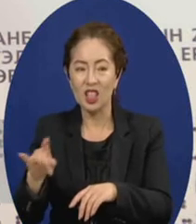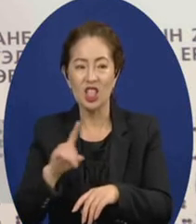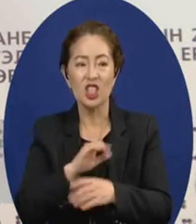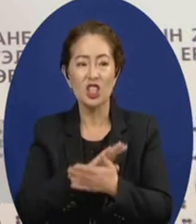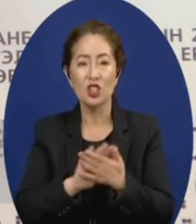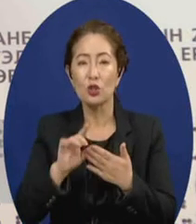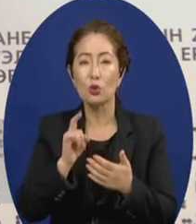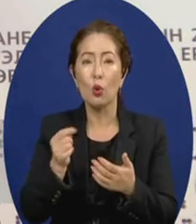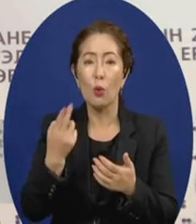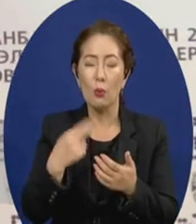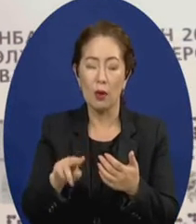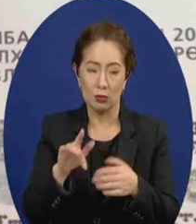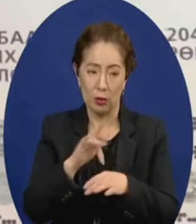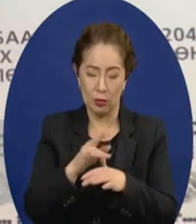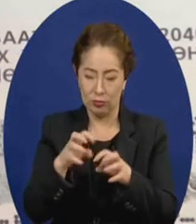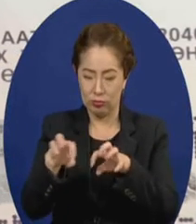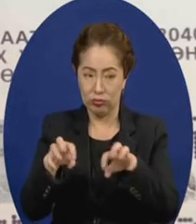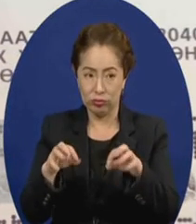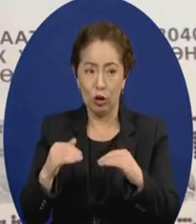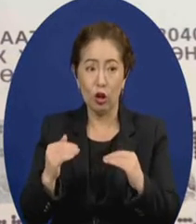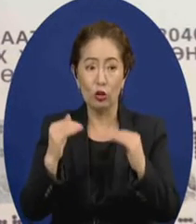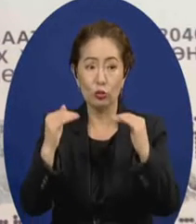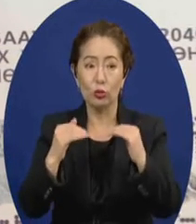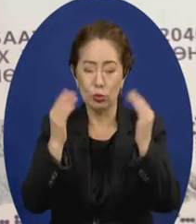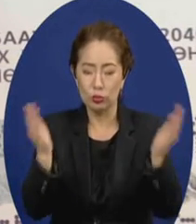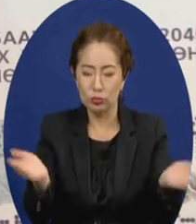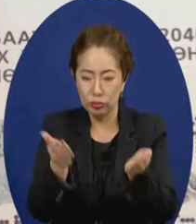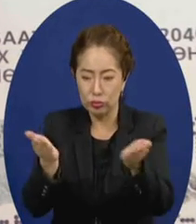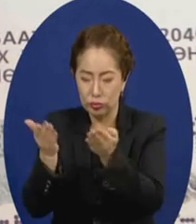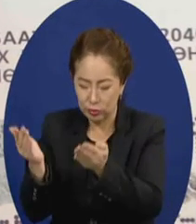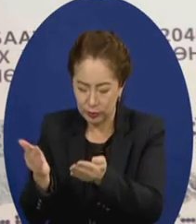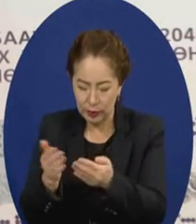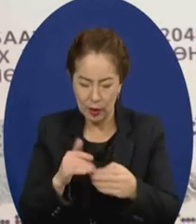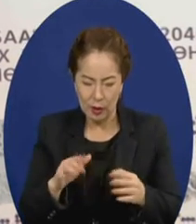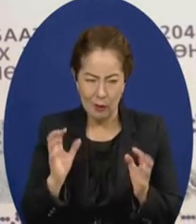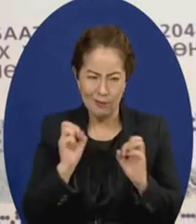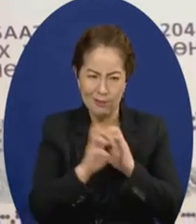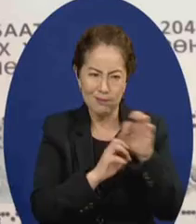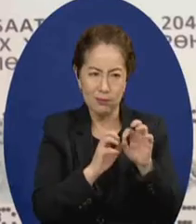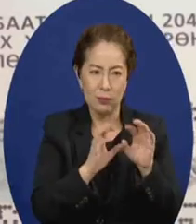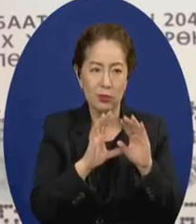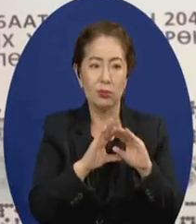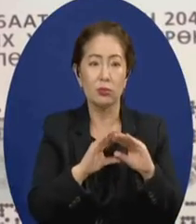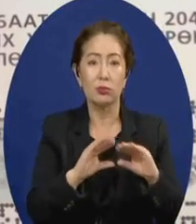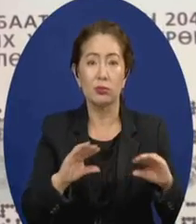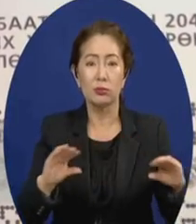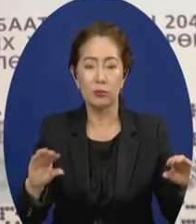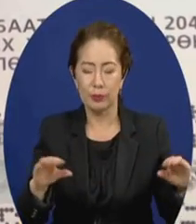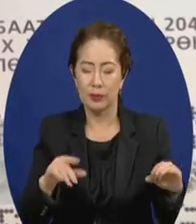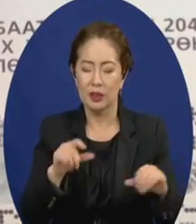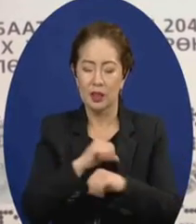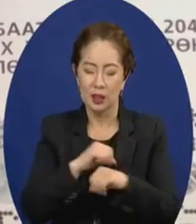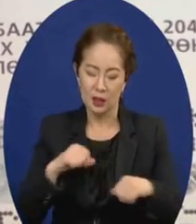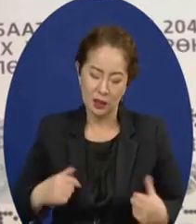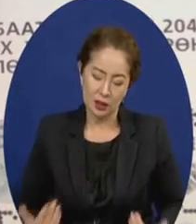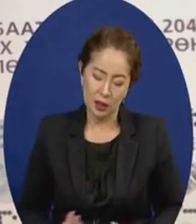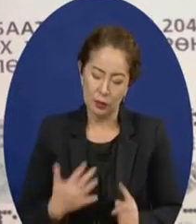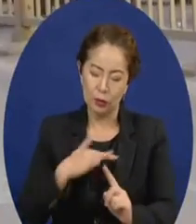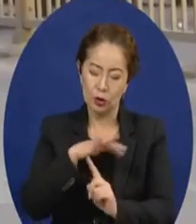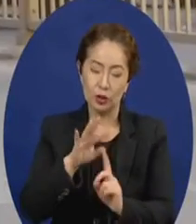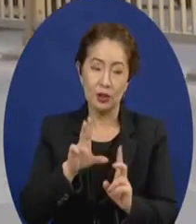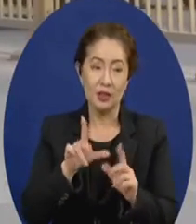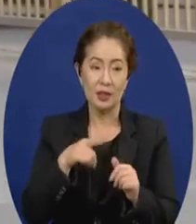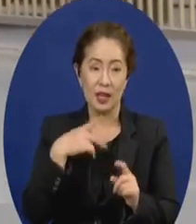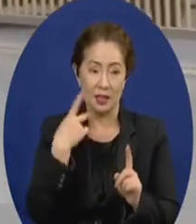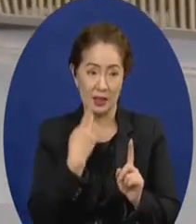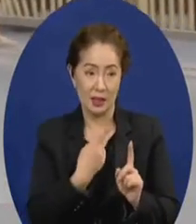Шинзүүн хот хот гэхэд дагуул хотуудыг бол хөгжүүлж төвлөрлийг сааруулснаар иргэдийн одоо амьдрах орчин нөхцөл сайжирна гэж ингэж